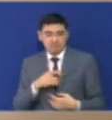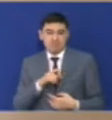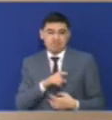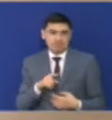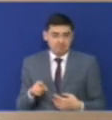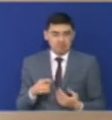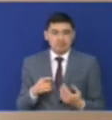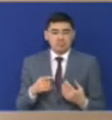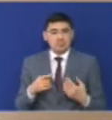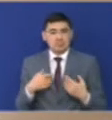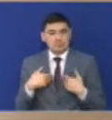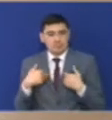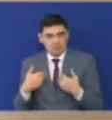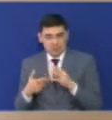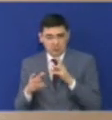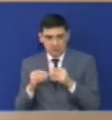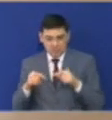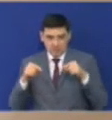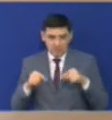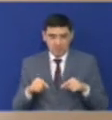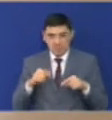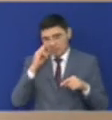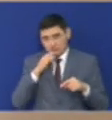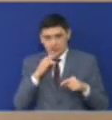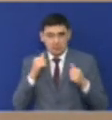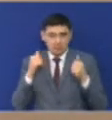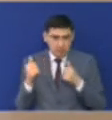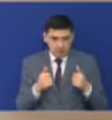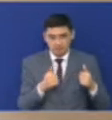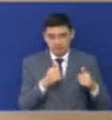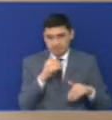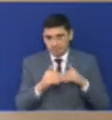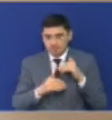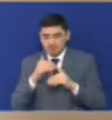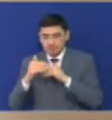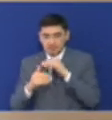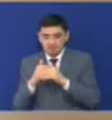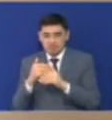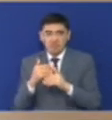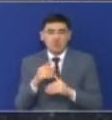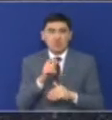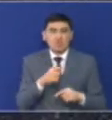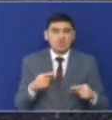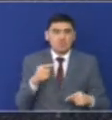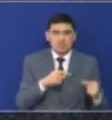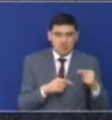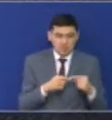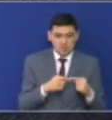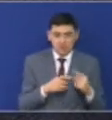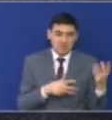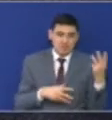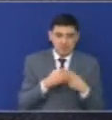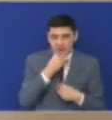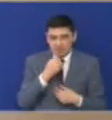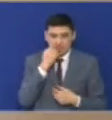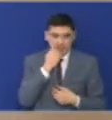праздник подчеркивает согласие, стабильность и благодарность, которую выражают все народы казахскому народу за